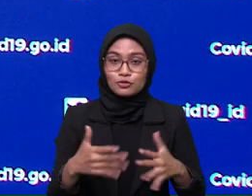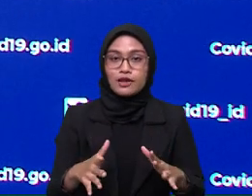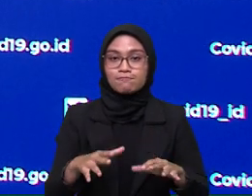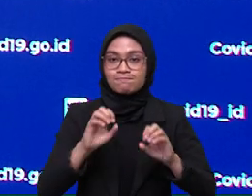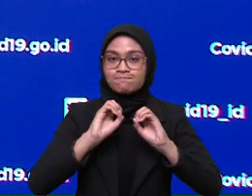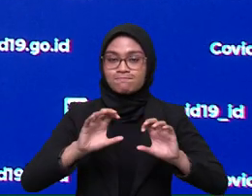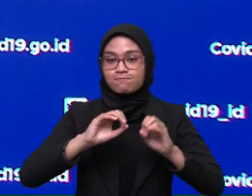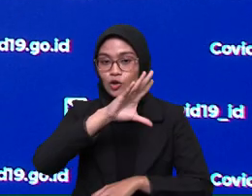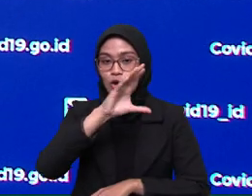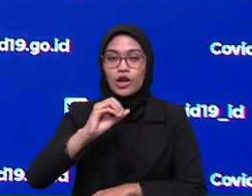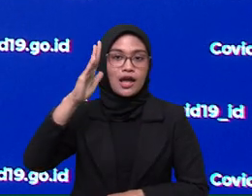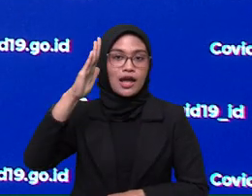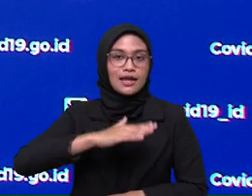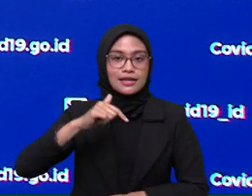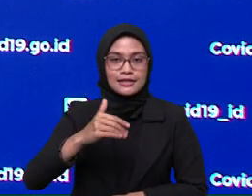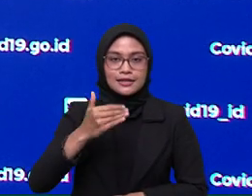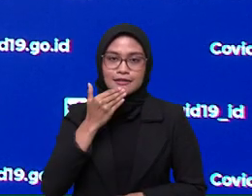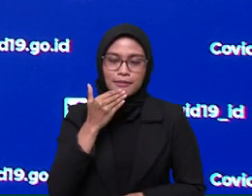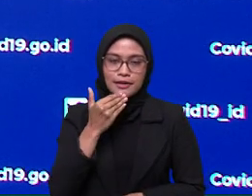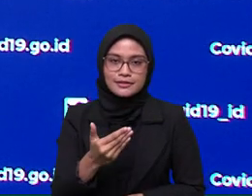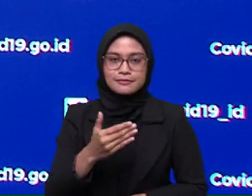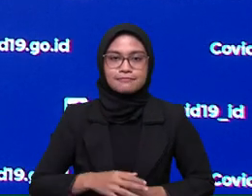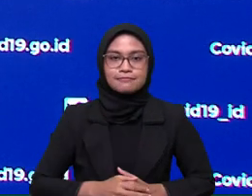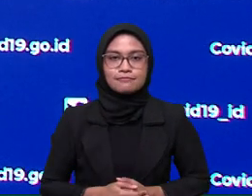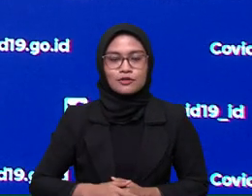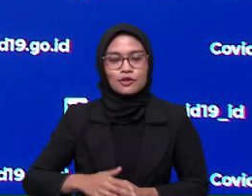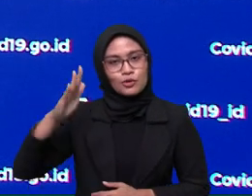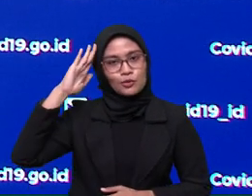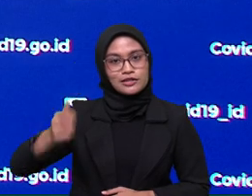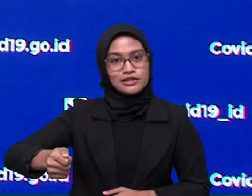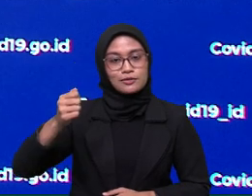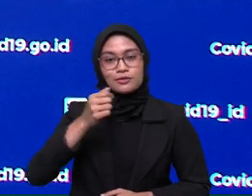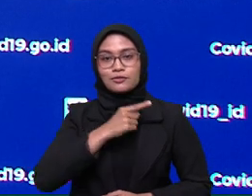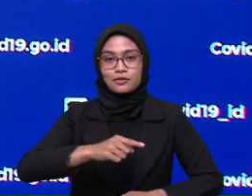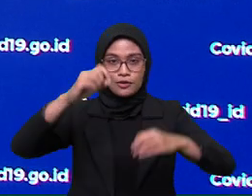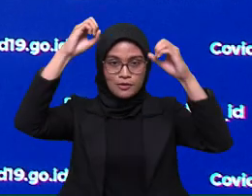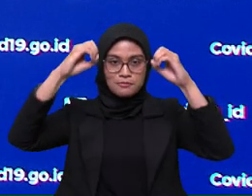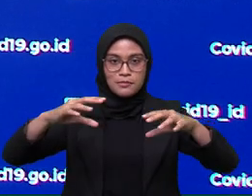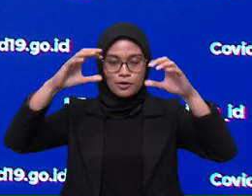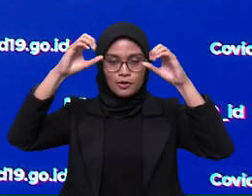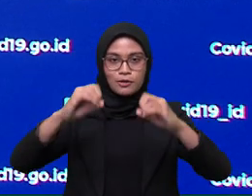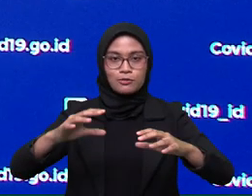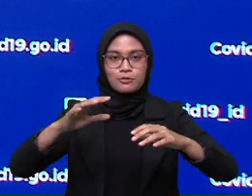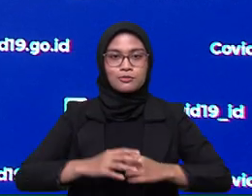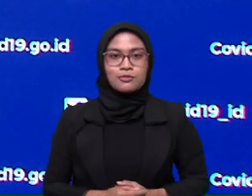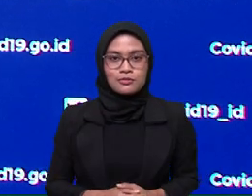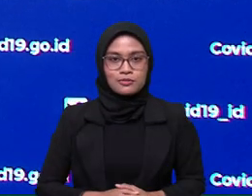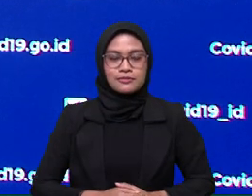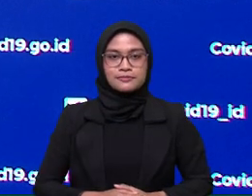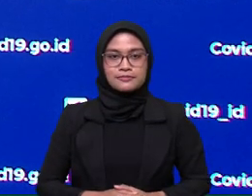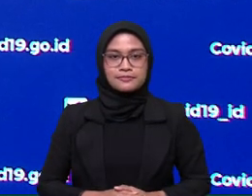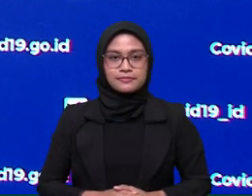sore hari ini Terima kasih atas perhatiannya wassalamualaikum warahmatullahi wabarakatuh